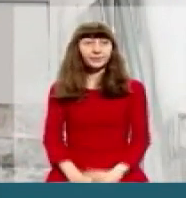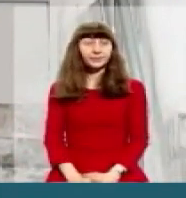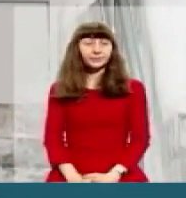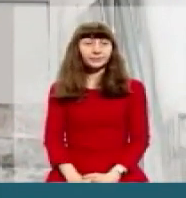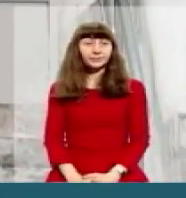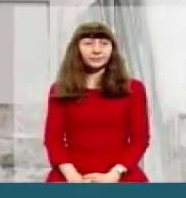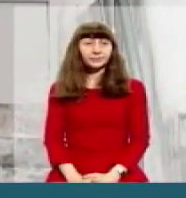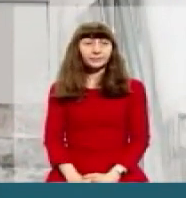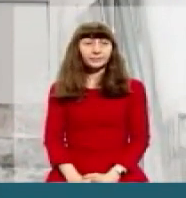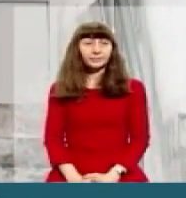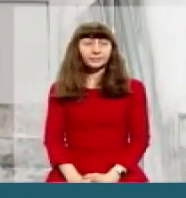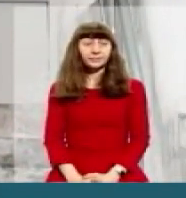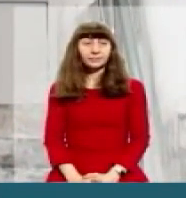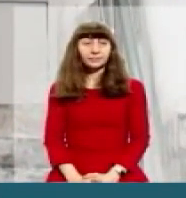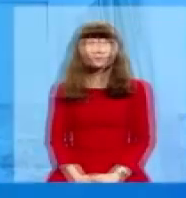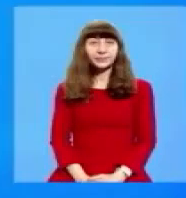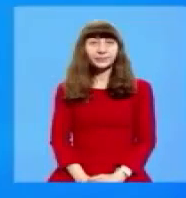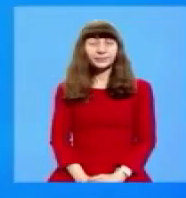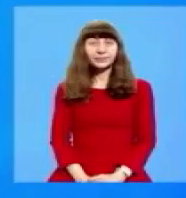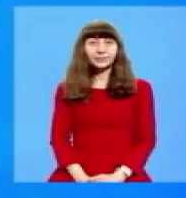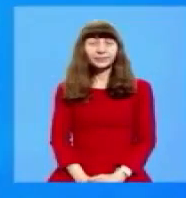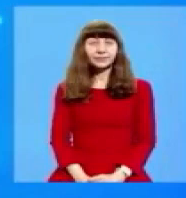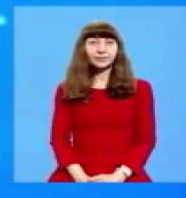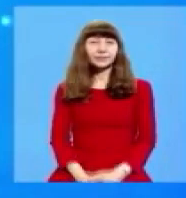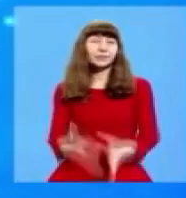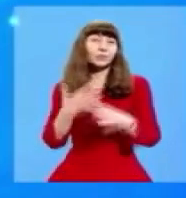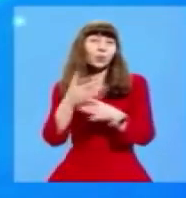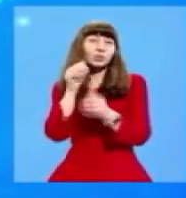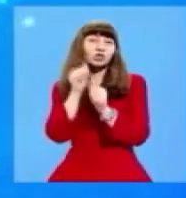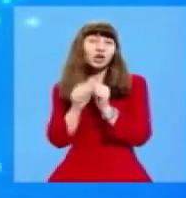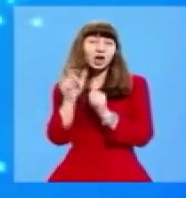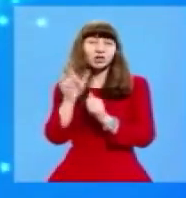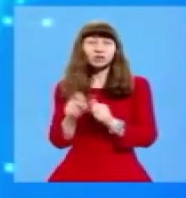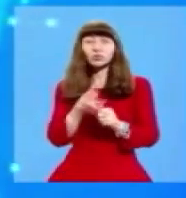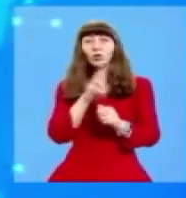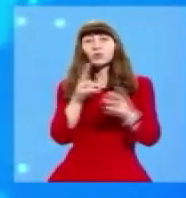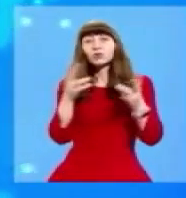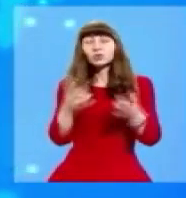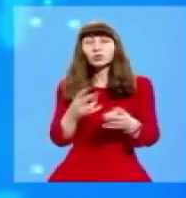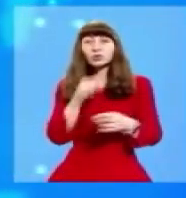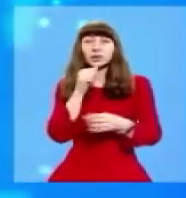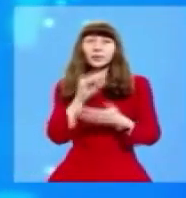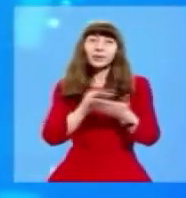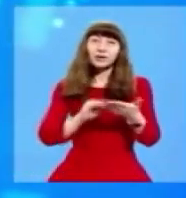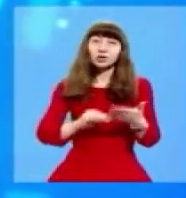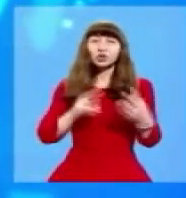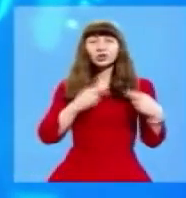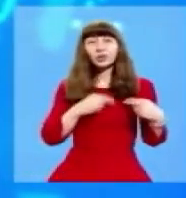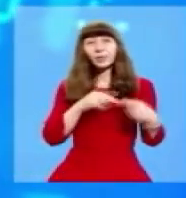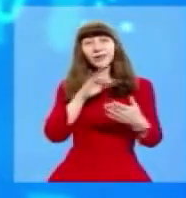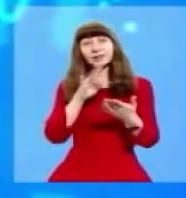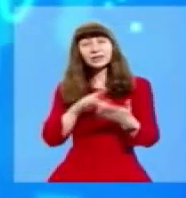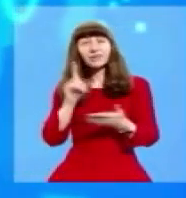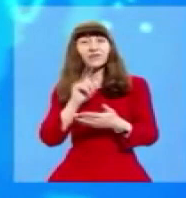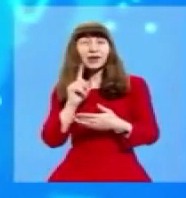Папанина, Руслан Джабаев, телеканал «Костанай». Помощь каждому, кто в ней нуждается. В Костанае продолжает работать